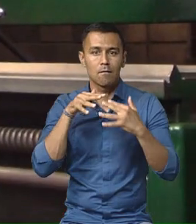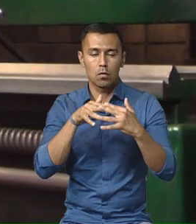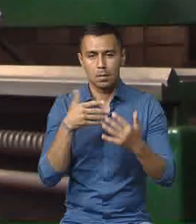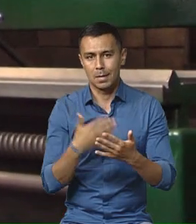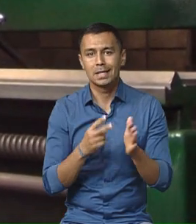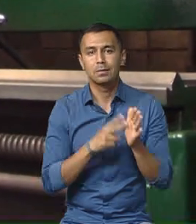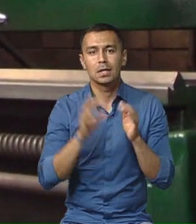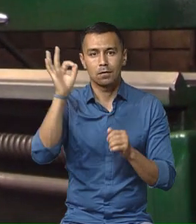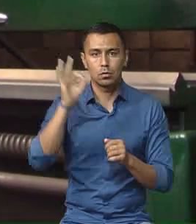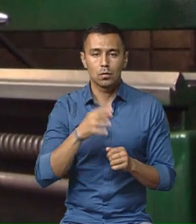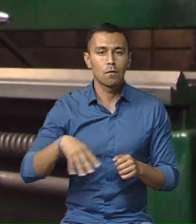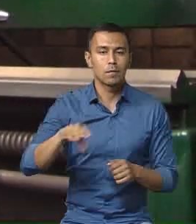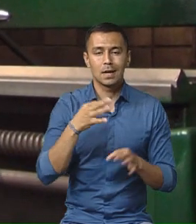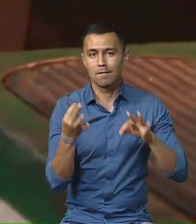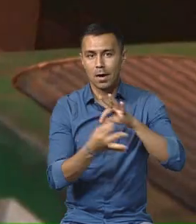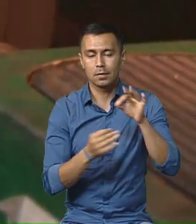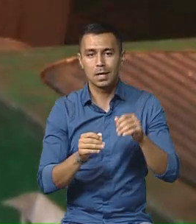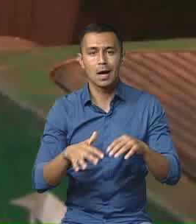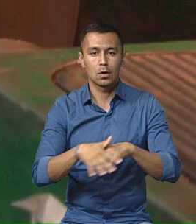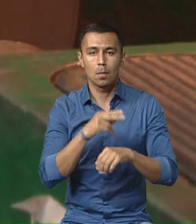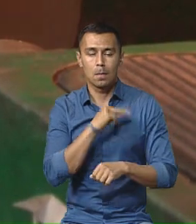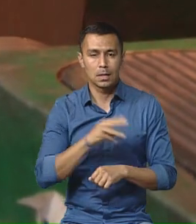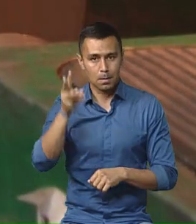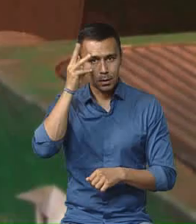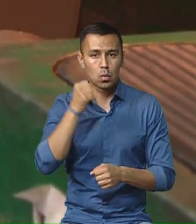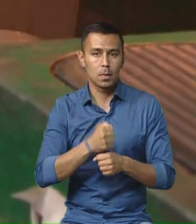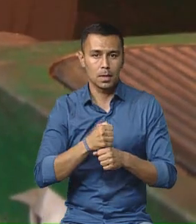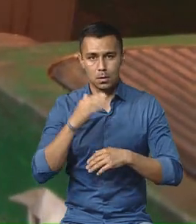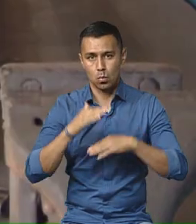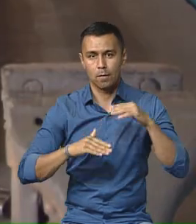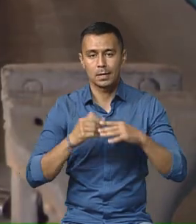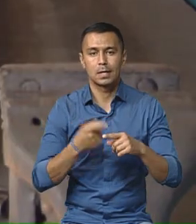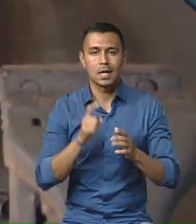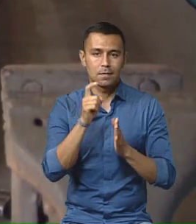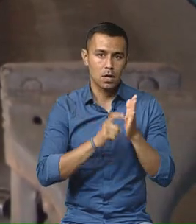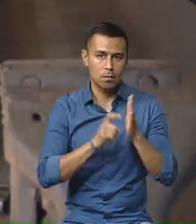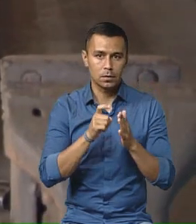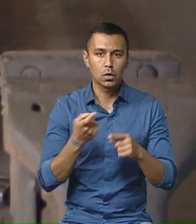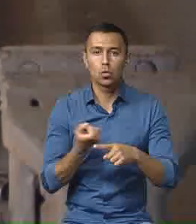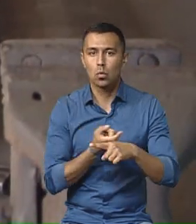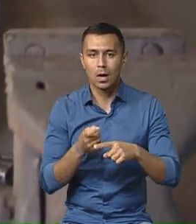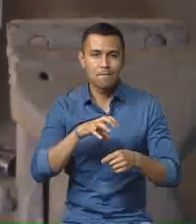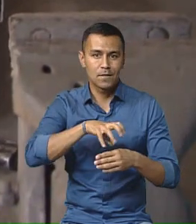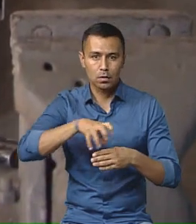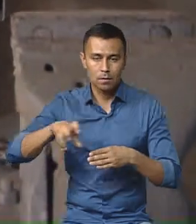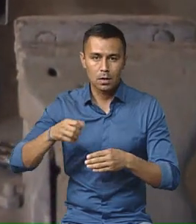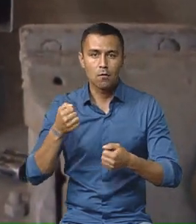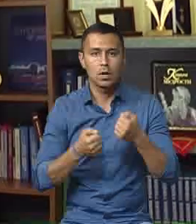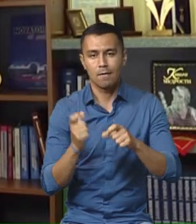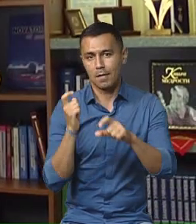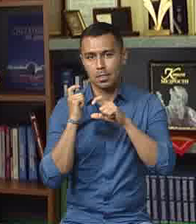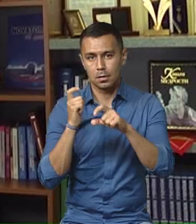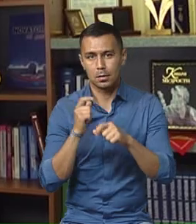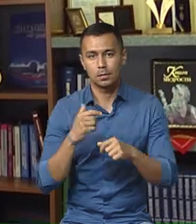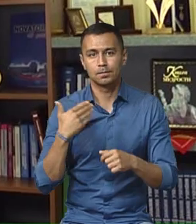майже 70% усіх вакансій на ринку праці Хмельниччини – робітничі професії. Це зварювальники, токарі, фрезерувальники, водії, вантажники.